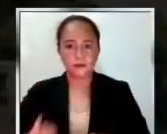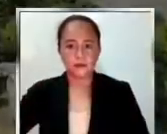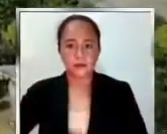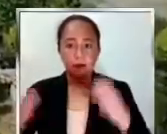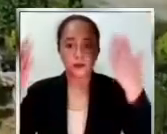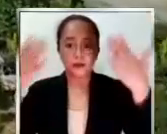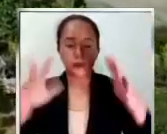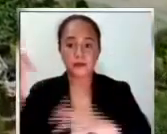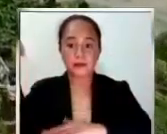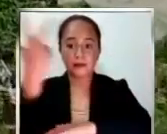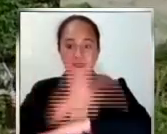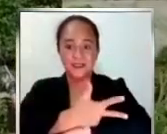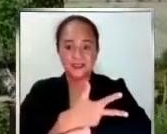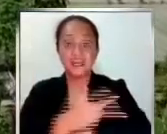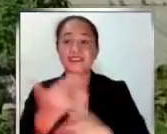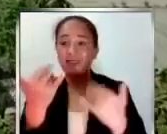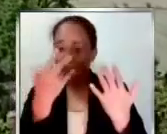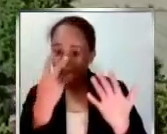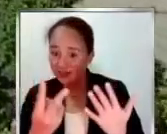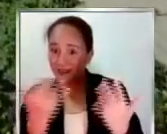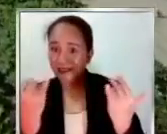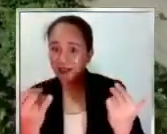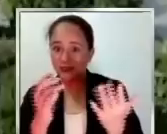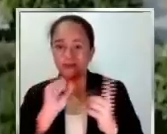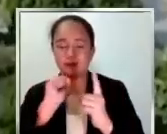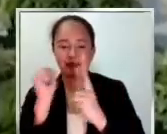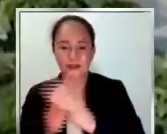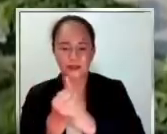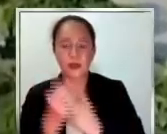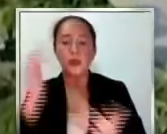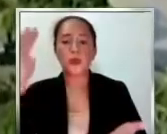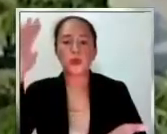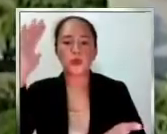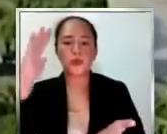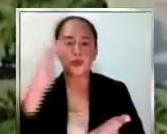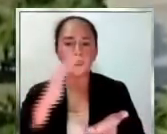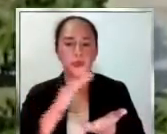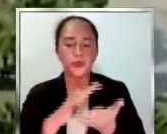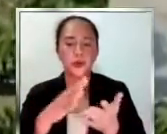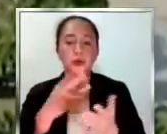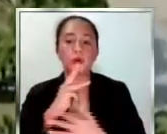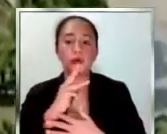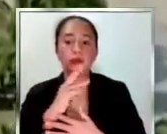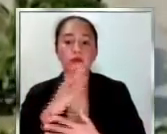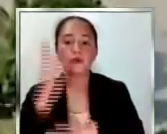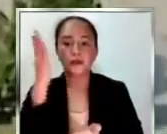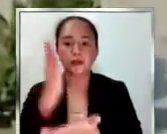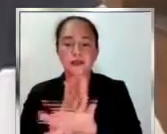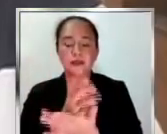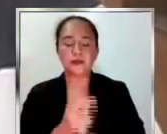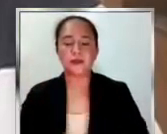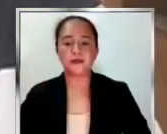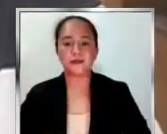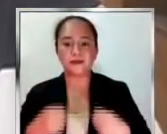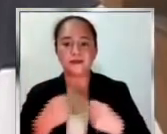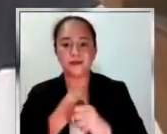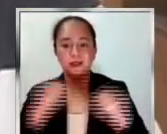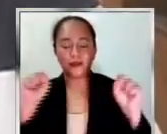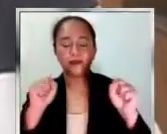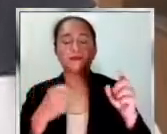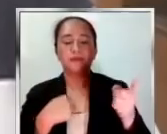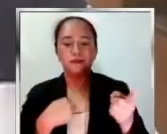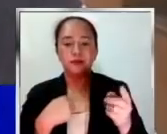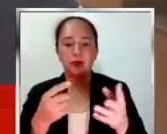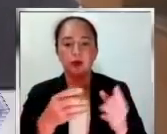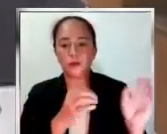araw. Ganito na ang sitwasyon. Humupa na ang baha kaya itinigil na rin ang rescue operations. Medyo nakapagpahinga